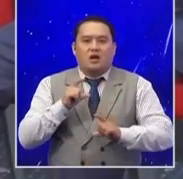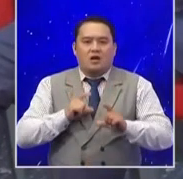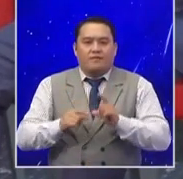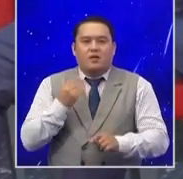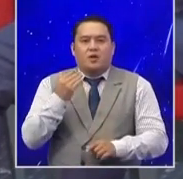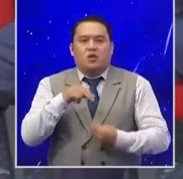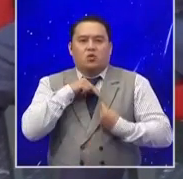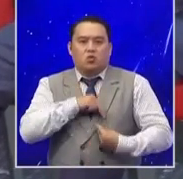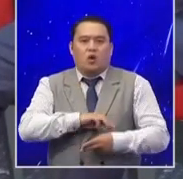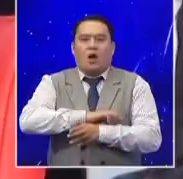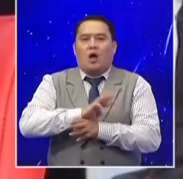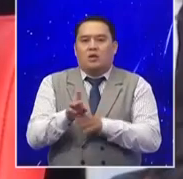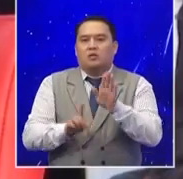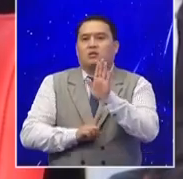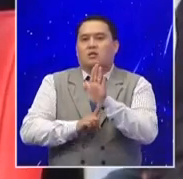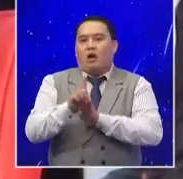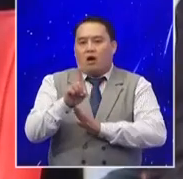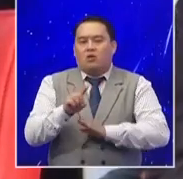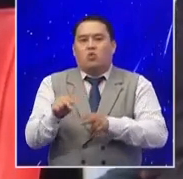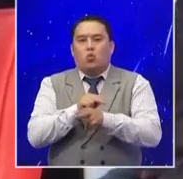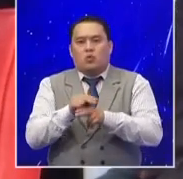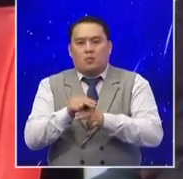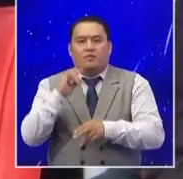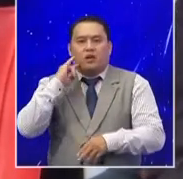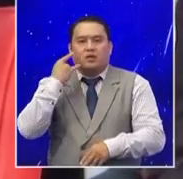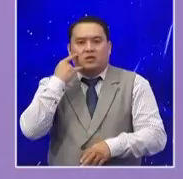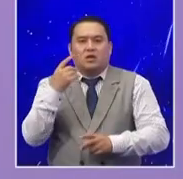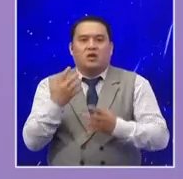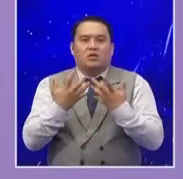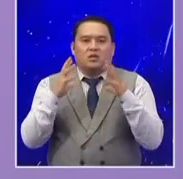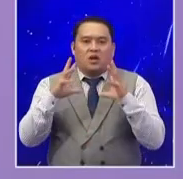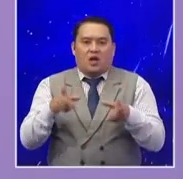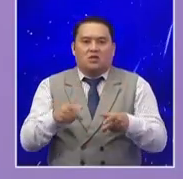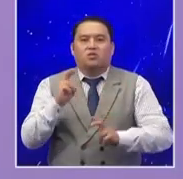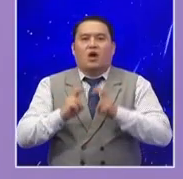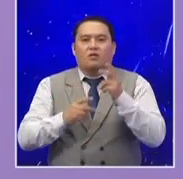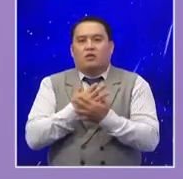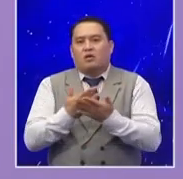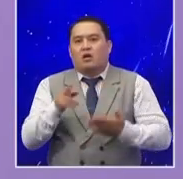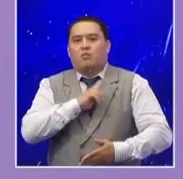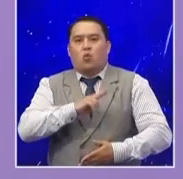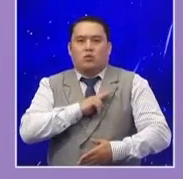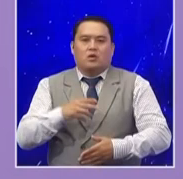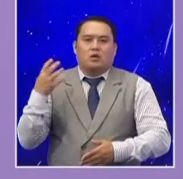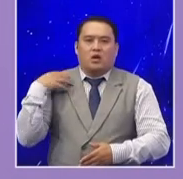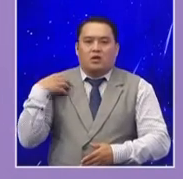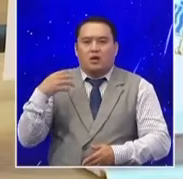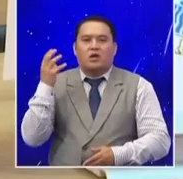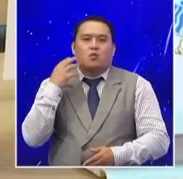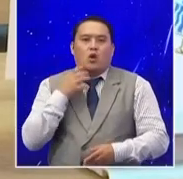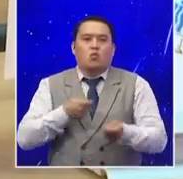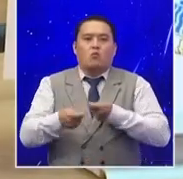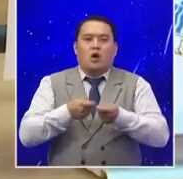имени Аль-Фараби. Трудовую деятельность начал инженером-конструктором Павлодарского тракторного завода. В разные годы работал начальником Кербулакского